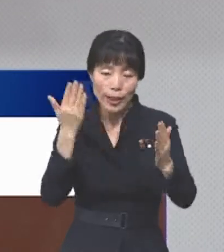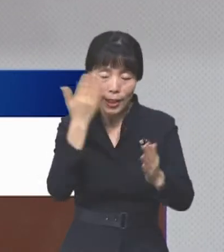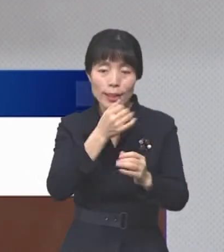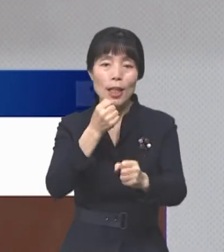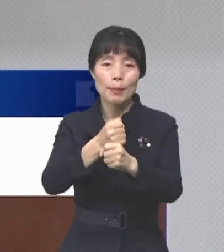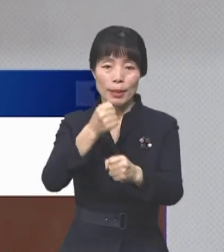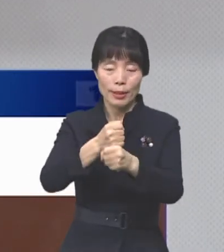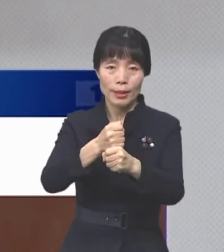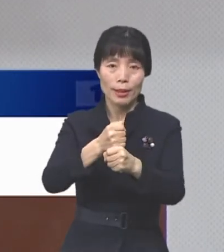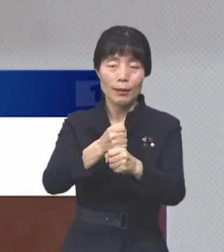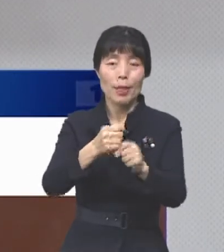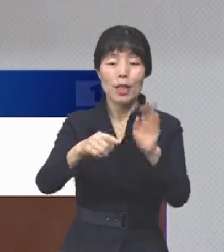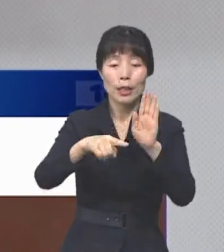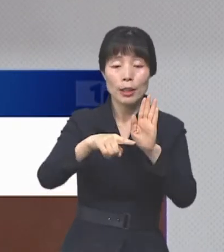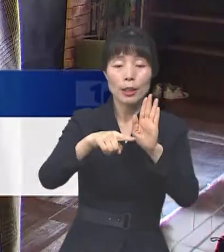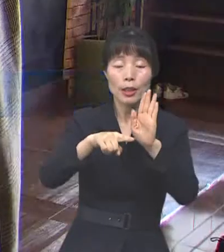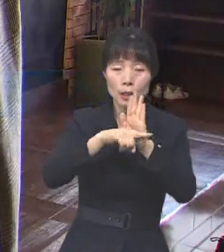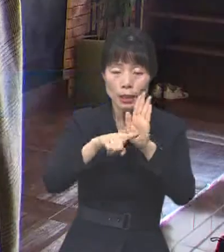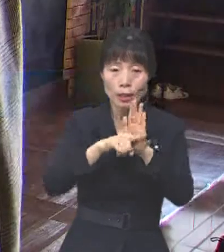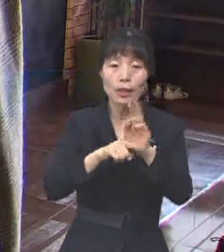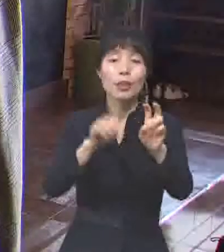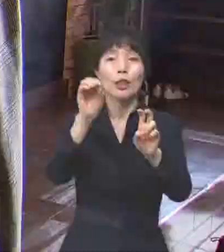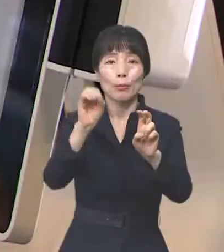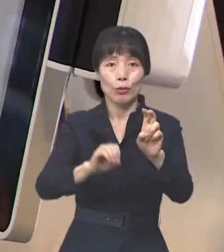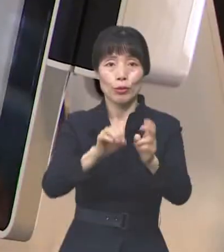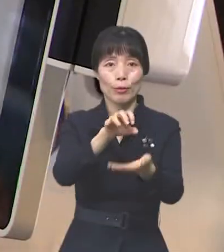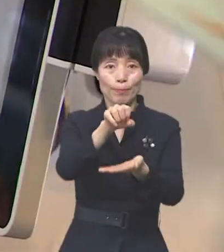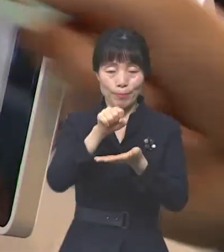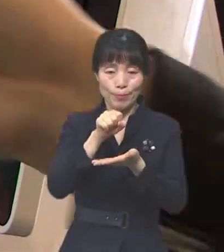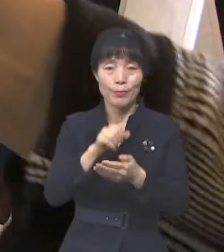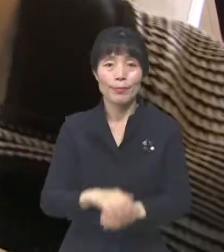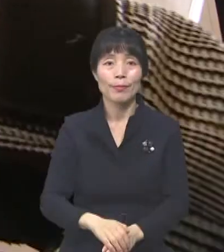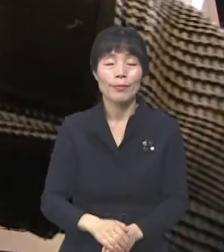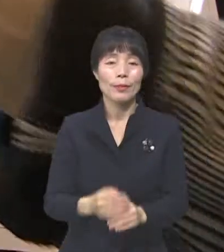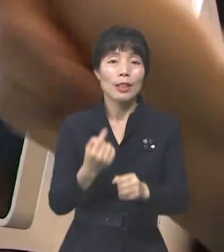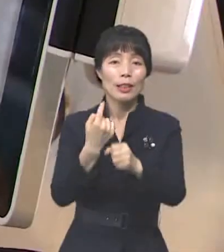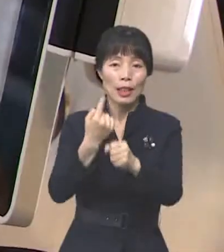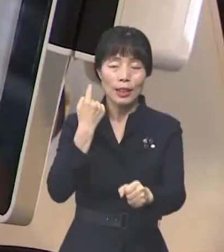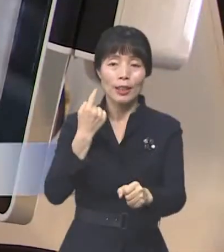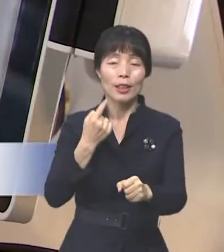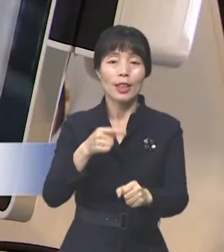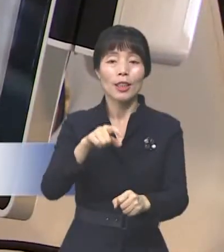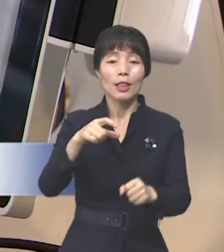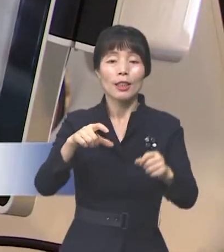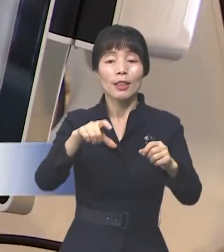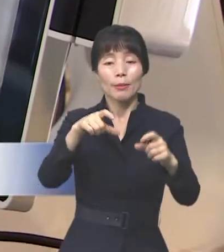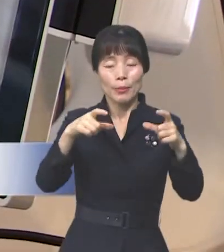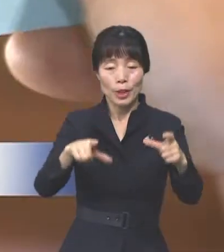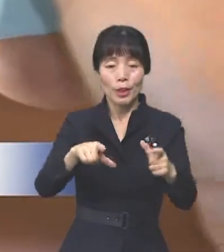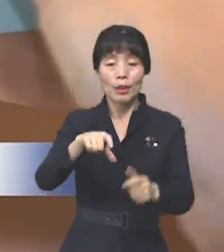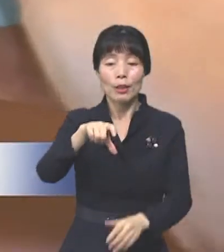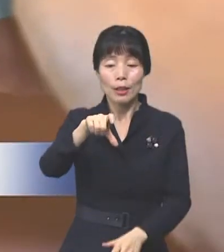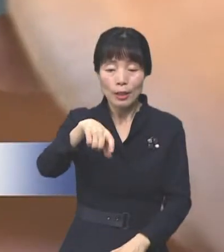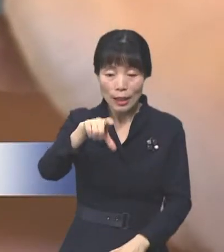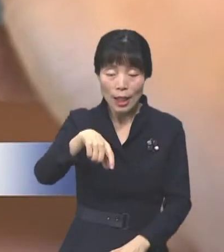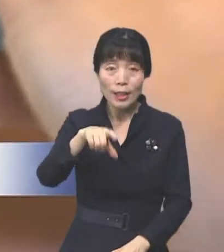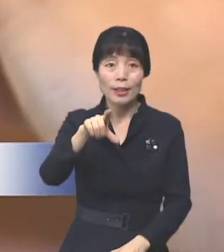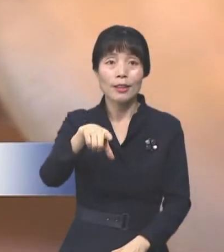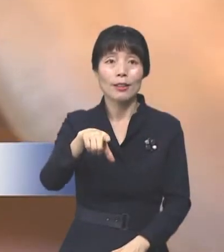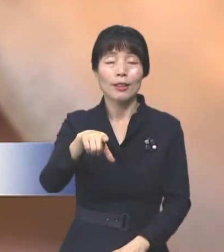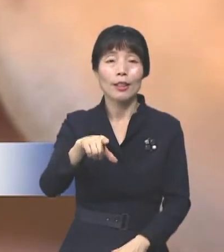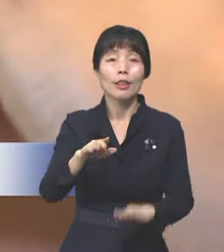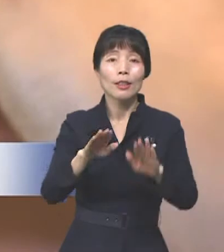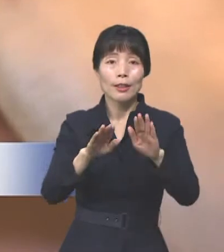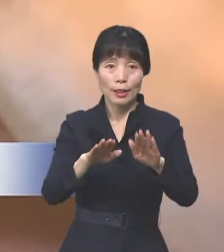부분을 긍정의 20%를. 지난해 지역화폐 돌풍을 일으킨 서로이음은 두 번째 시즌을 맞아